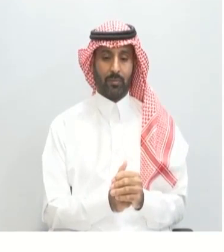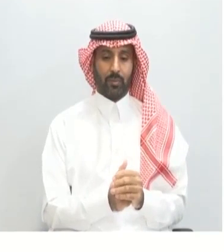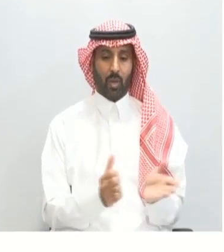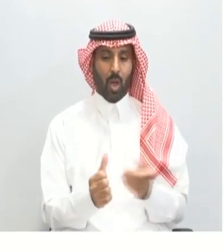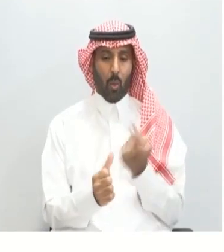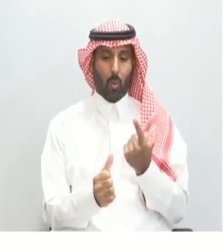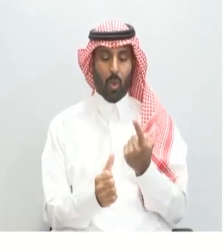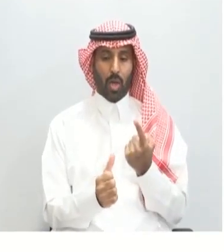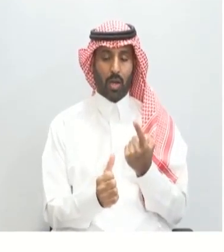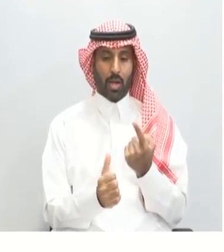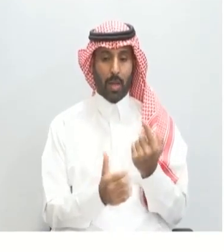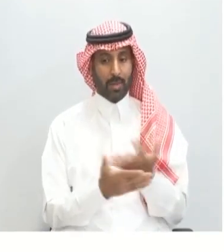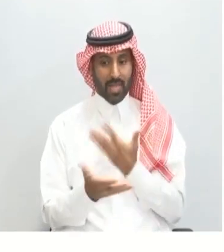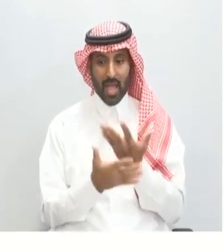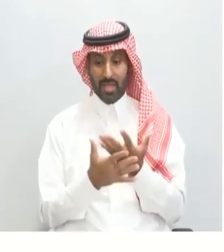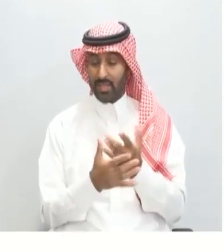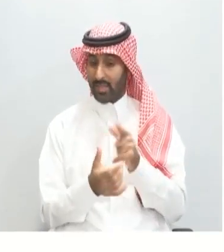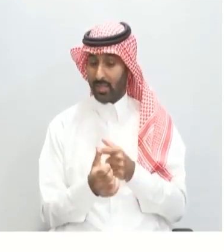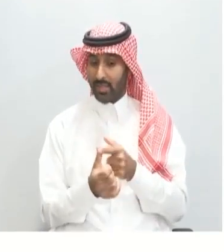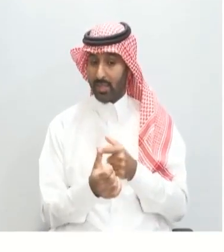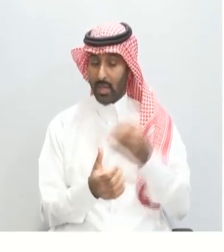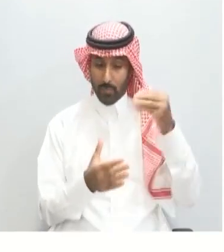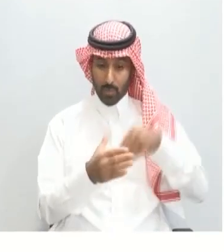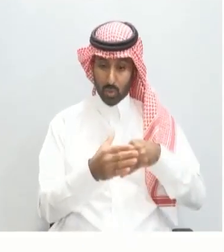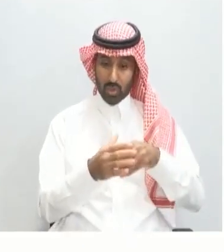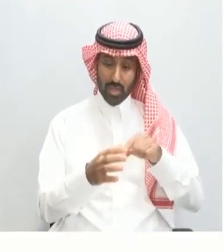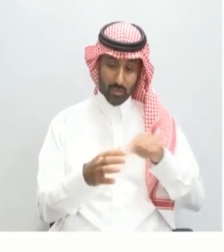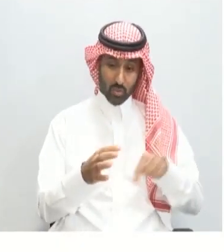اولاها العمليات الباطنيه